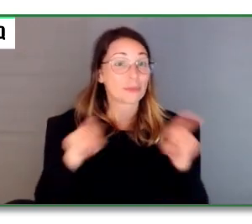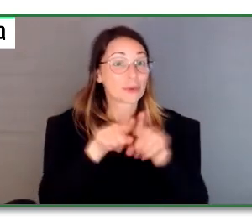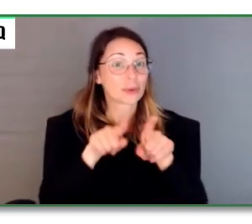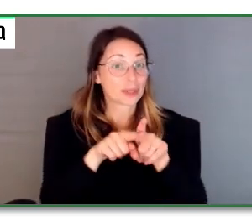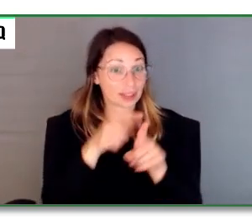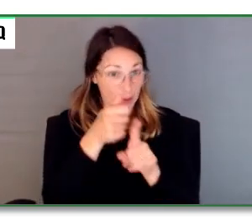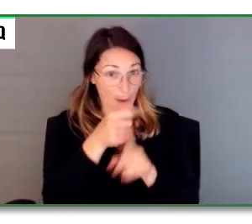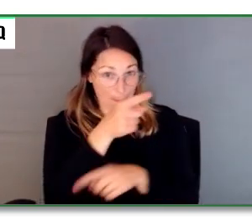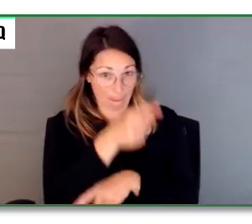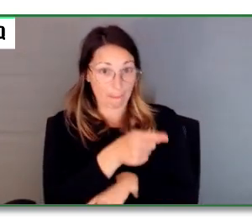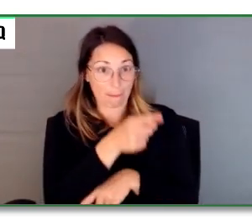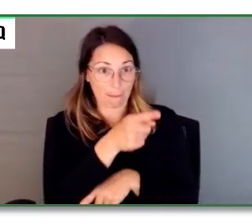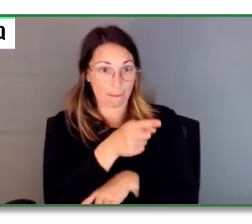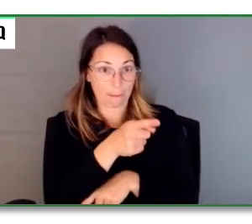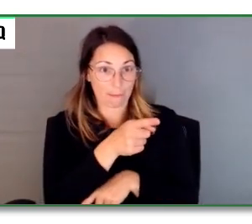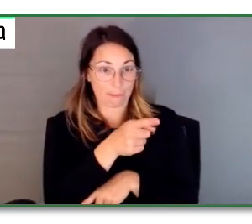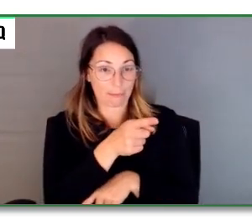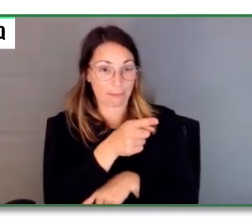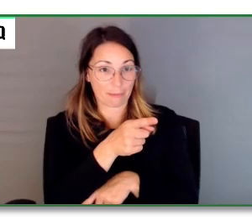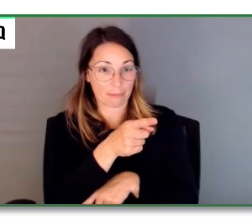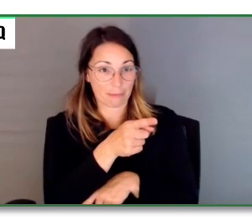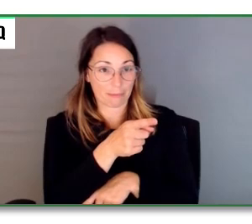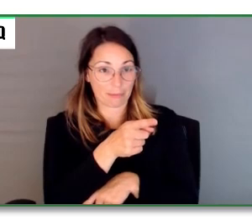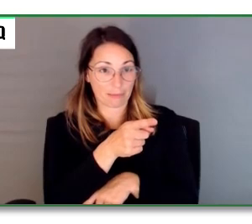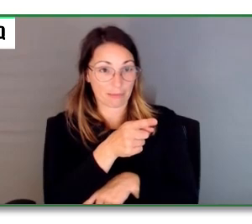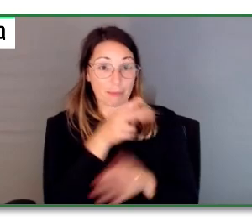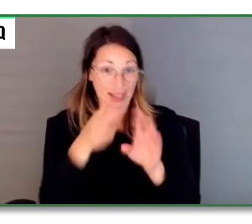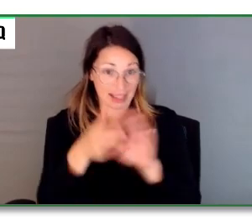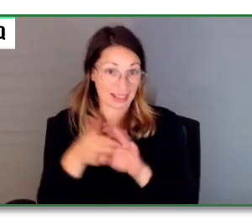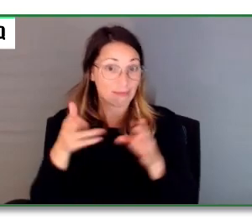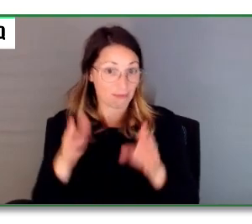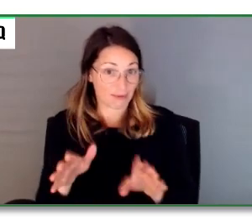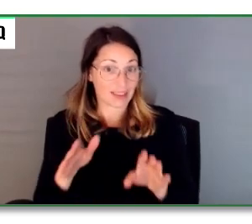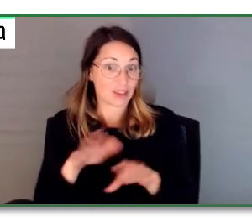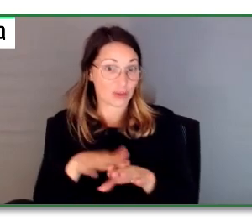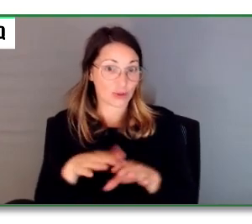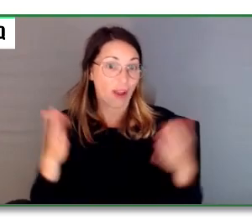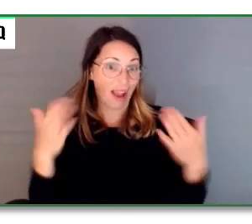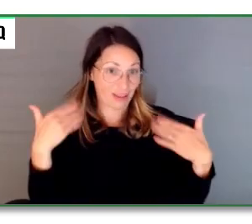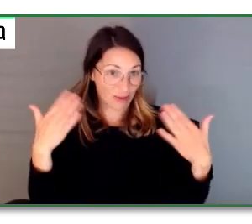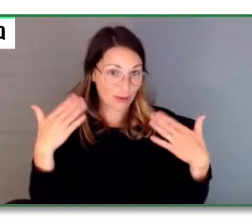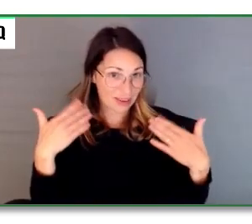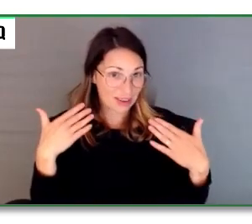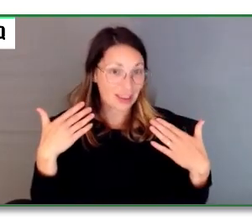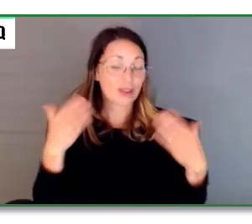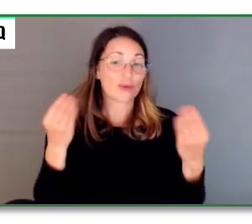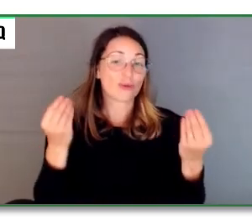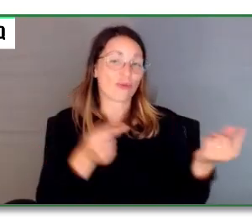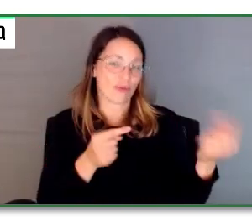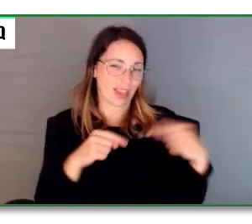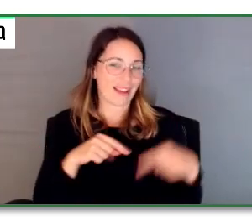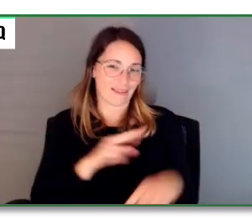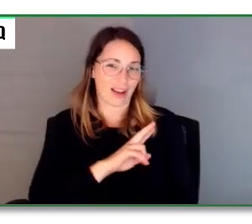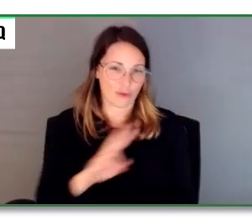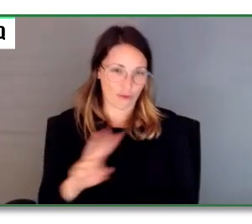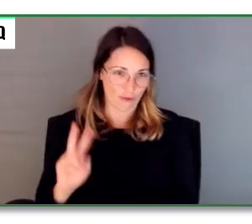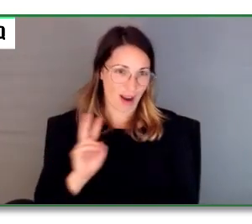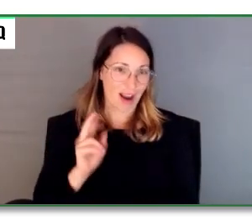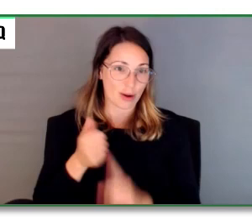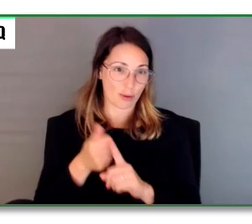qui a participé à une de ses randonnées. Il est venu à Vancouver pour faire un